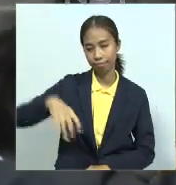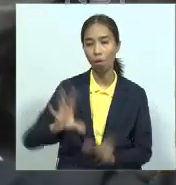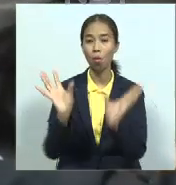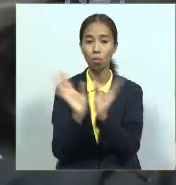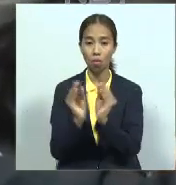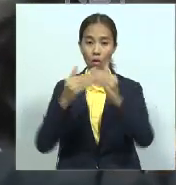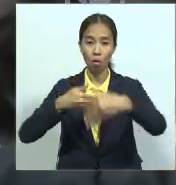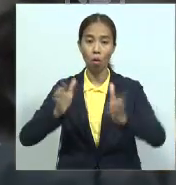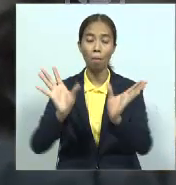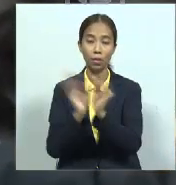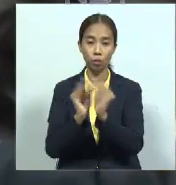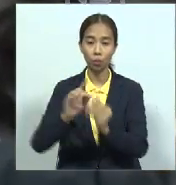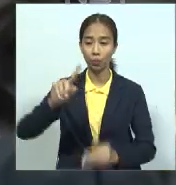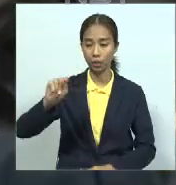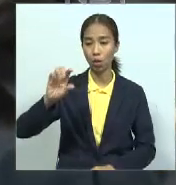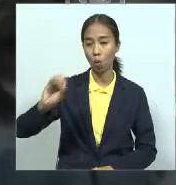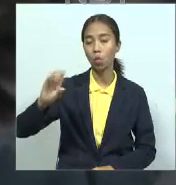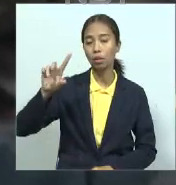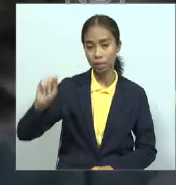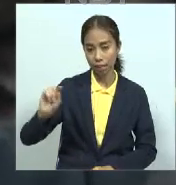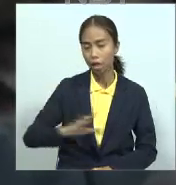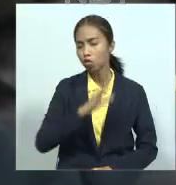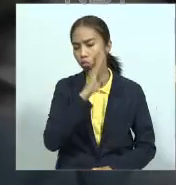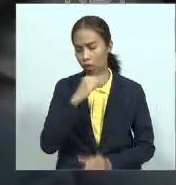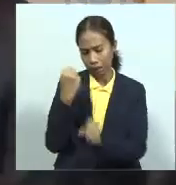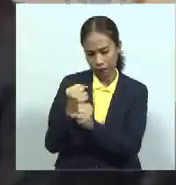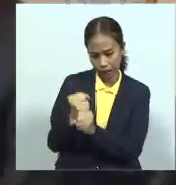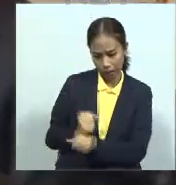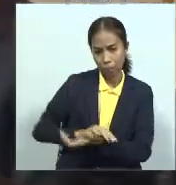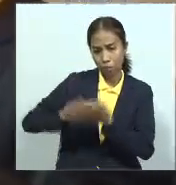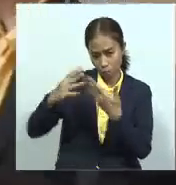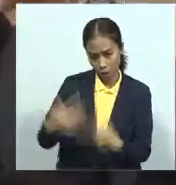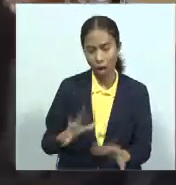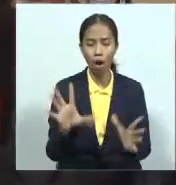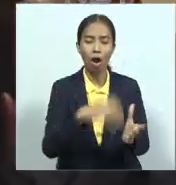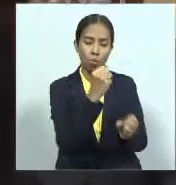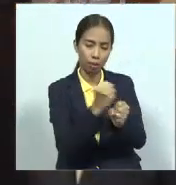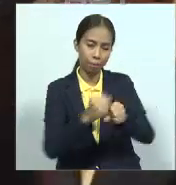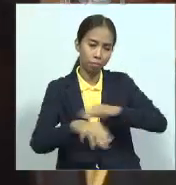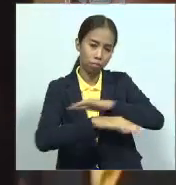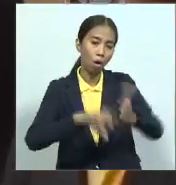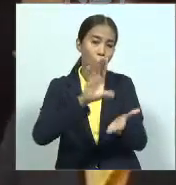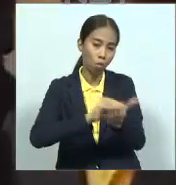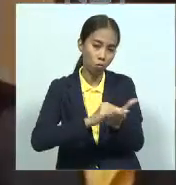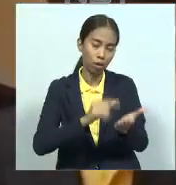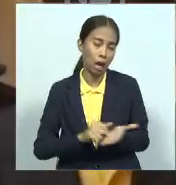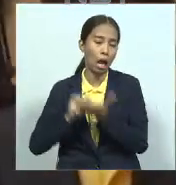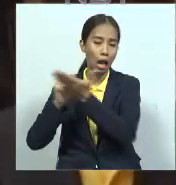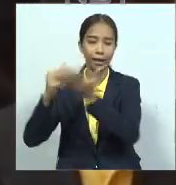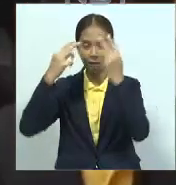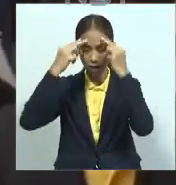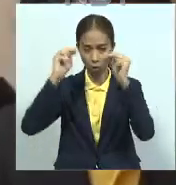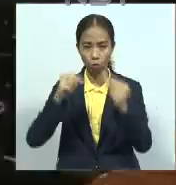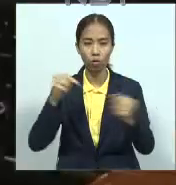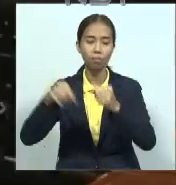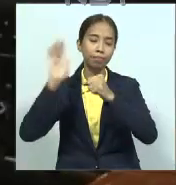TOT และหากไม่มีอะไรผิดพลาดจะนำมาประกอบเป็นร่างเพื่อนำเสนอต่อนายกรัฐมนตรีใช้ในการแถลงนโยบายต่